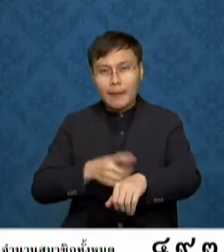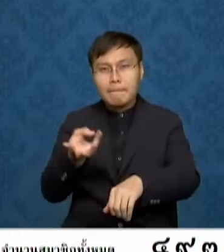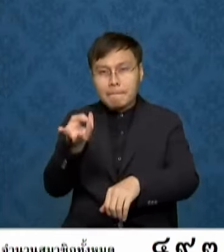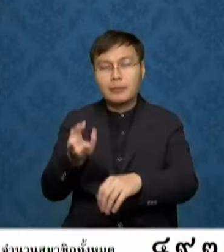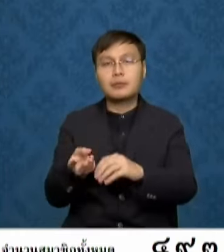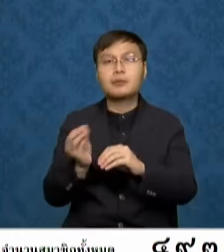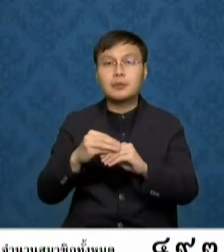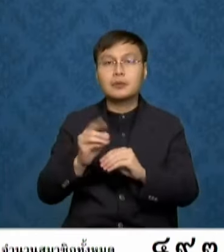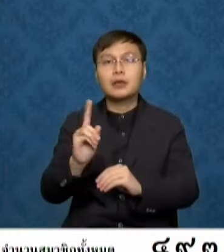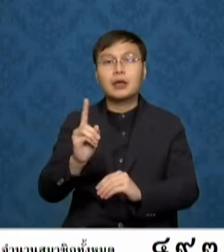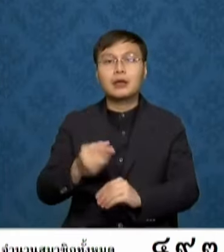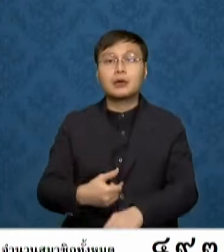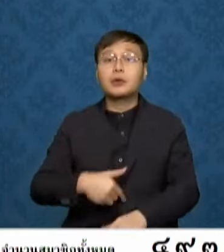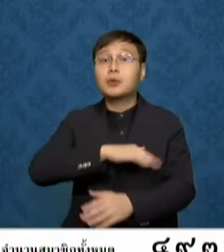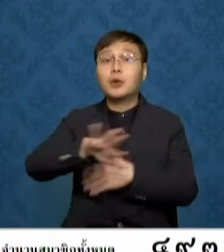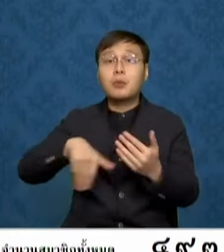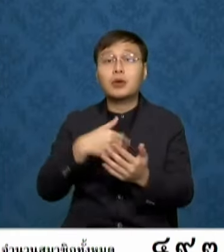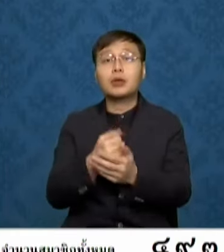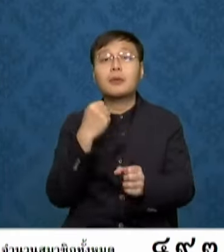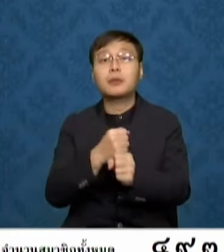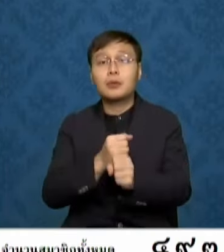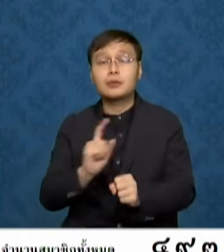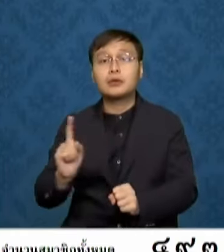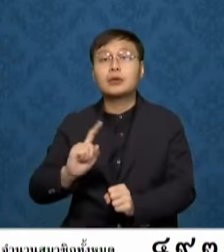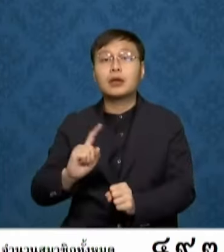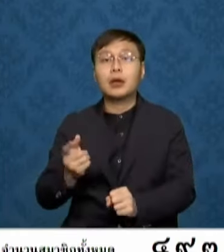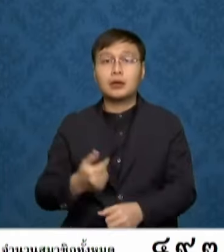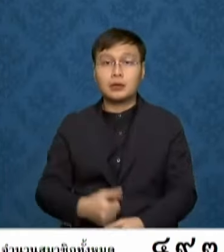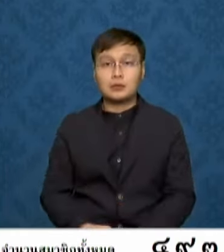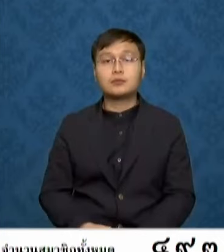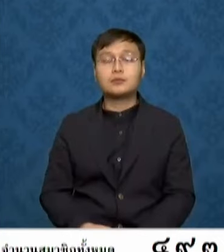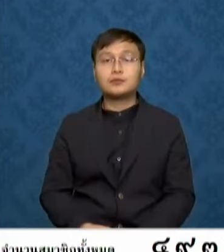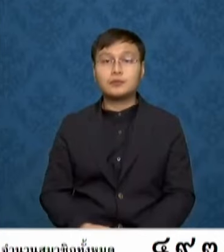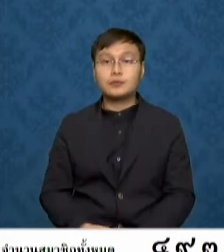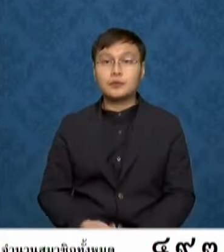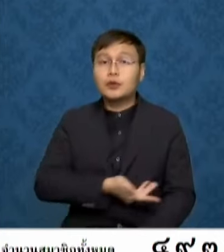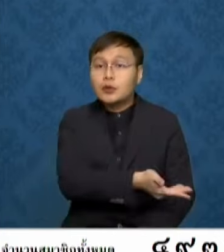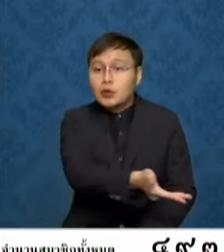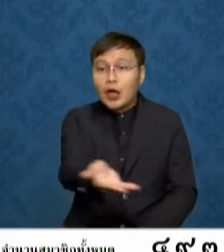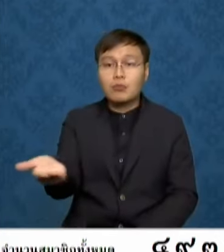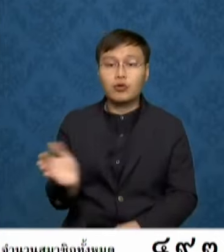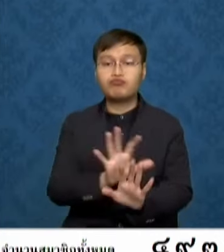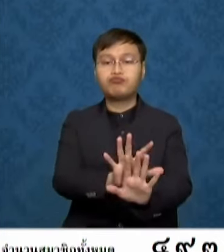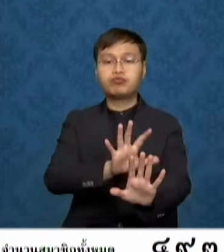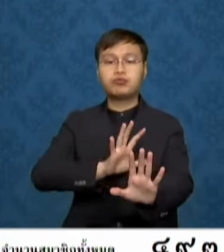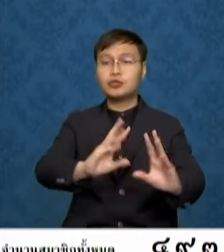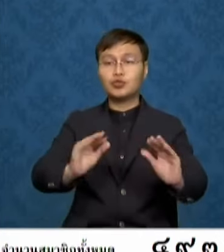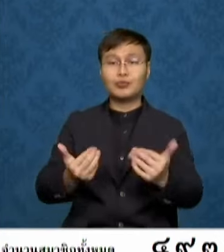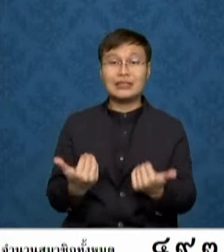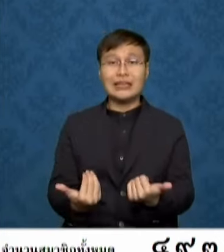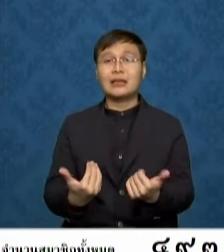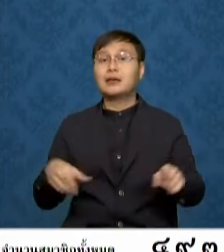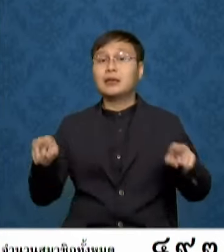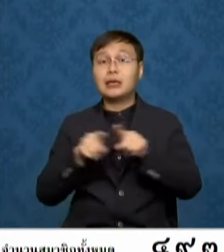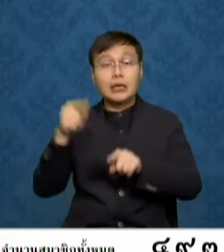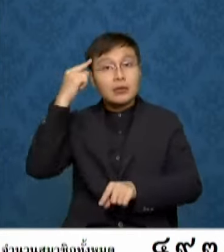ประธานทั้งหมดเพราะอะไรครับที่ทำทั้งหมดนี้ผมคิดว่าหลายๆคนที่อยู่ด้วยกันในที่นี้ก็มีอุดมคติเดียวกัน